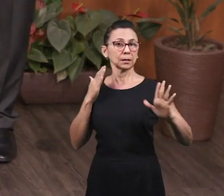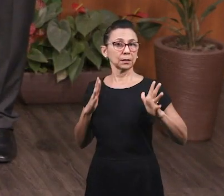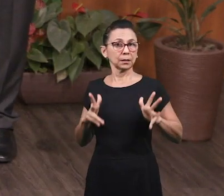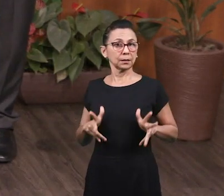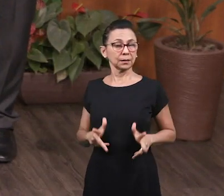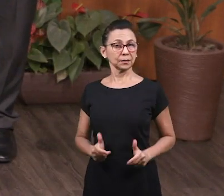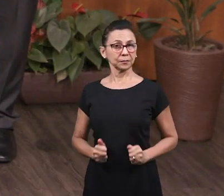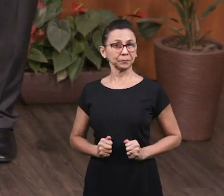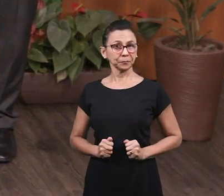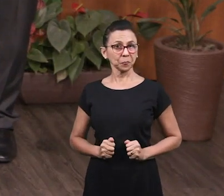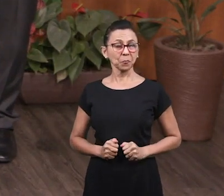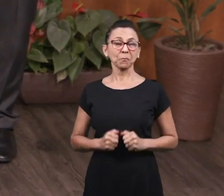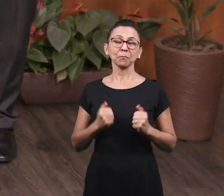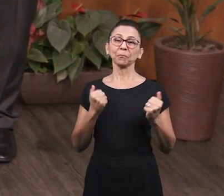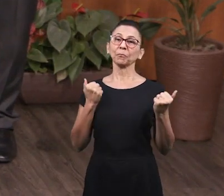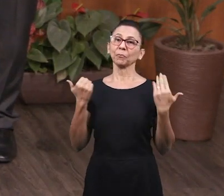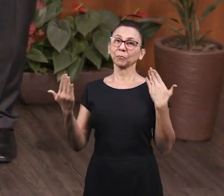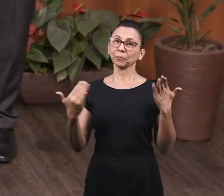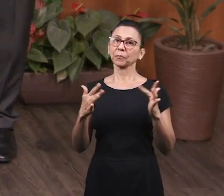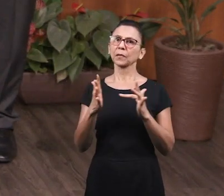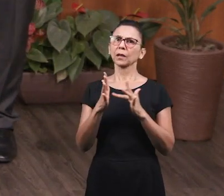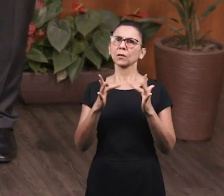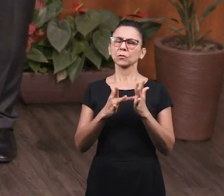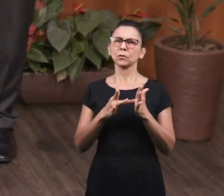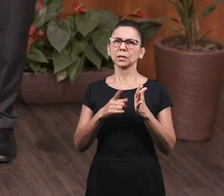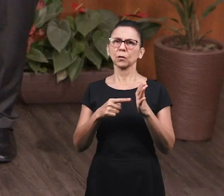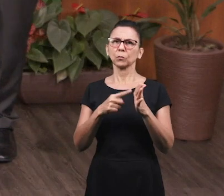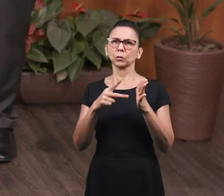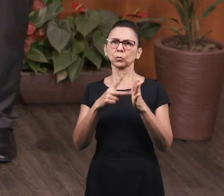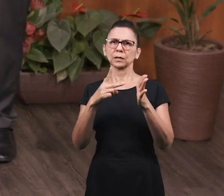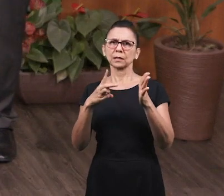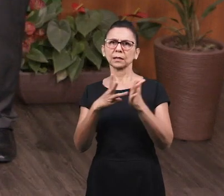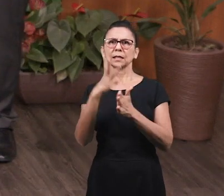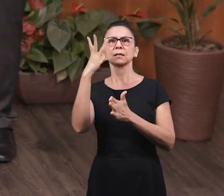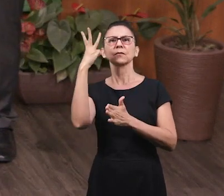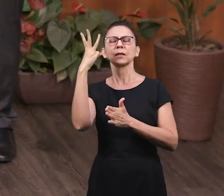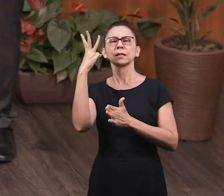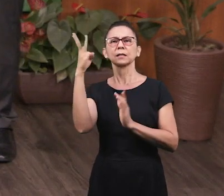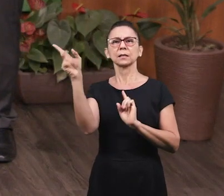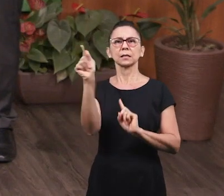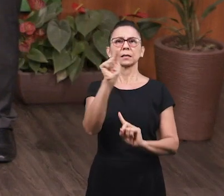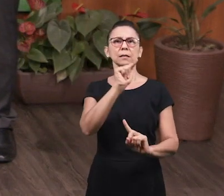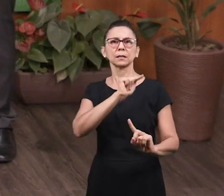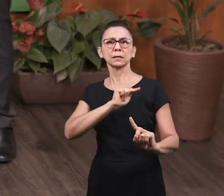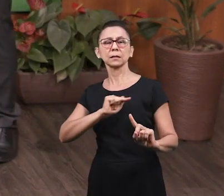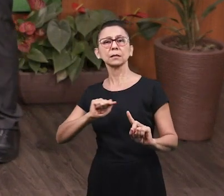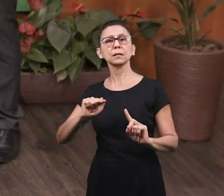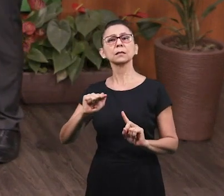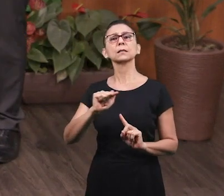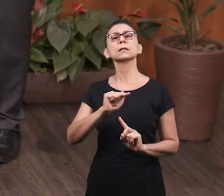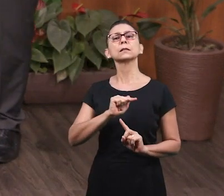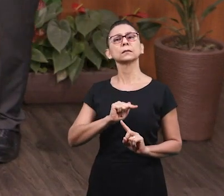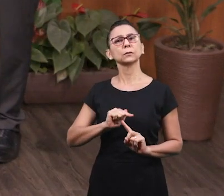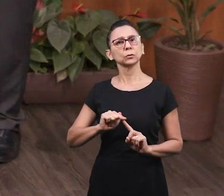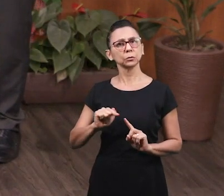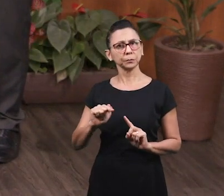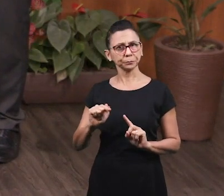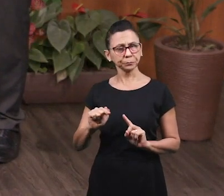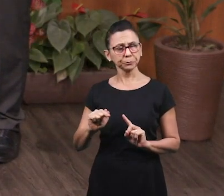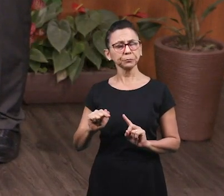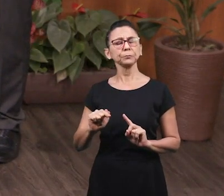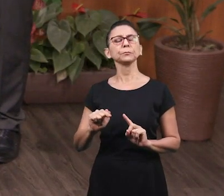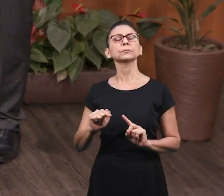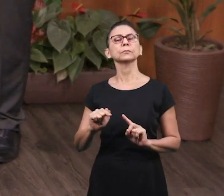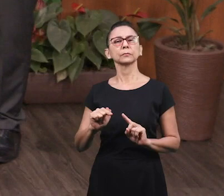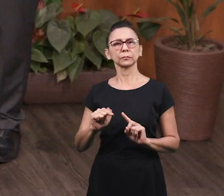Jésus est 3 fois saint. Saint, saint, saint, selon ce qui